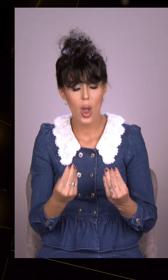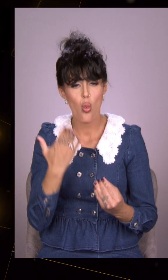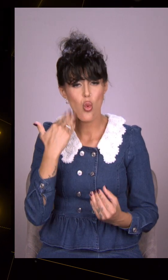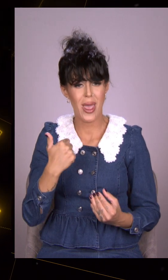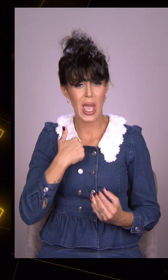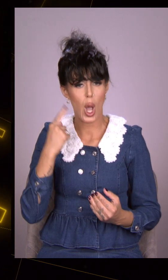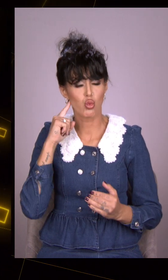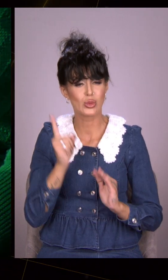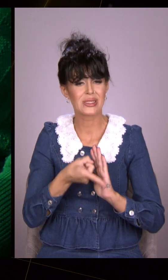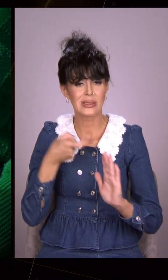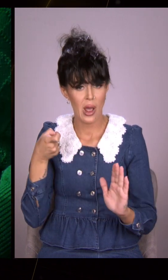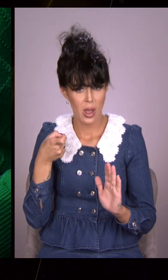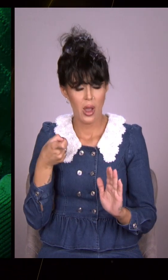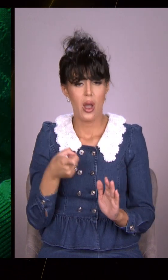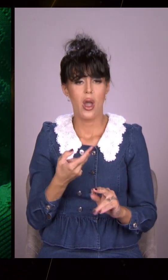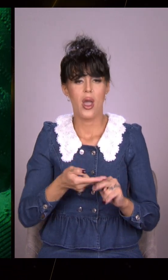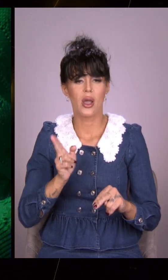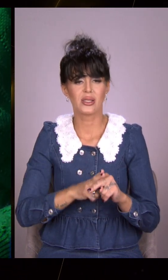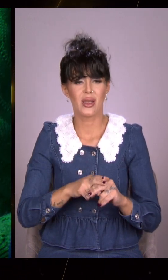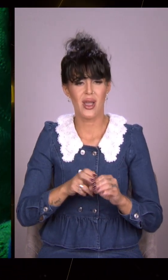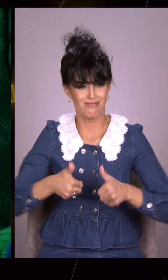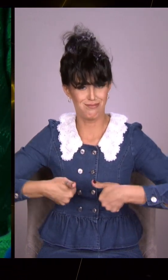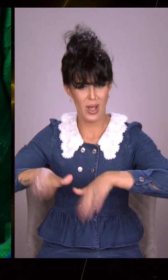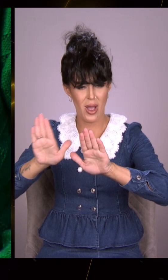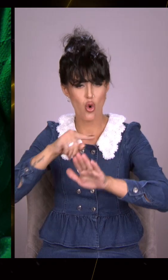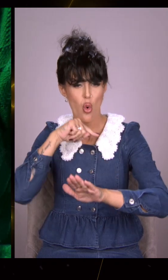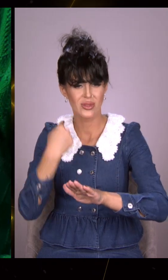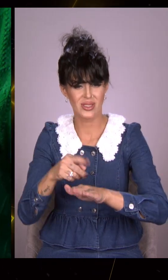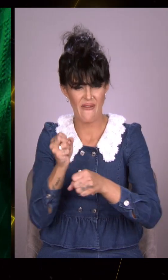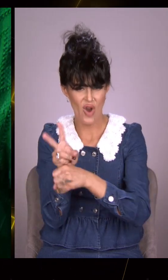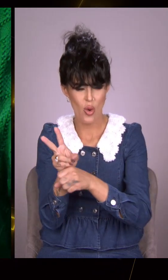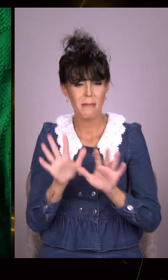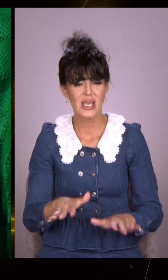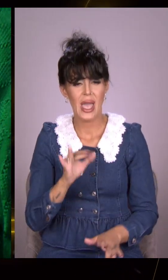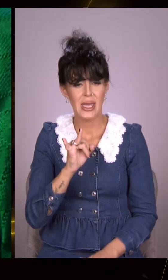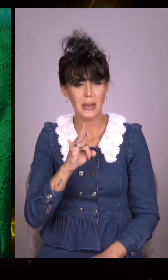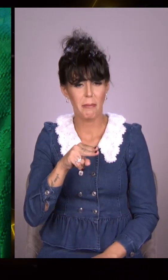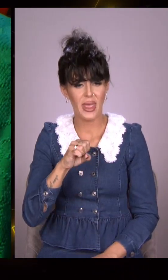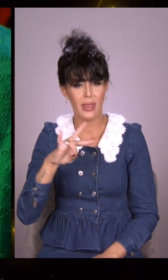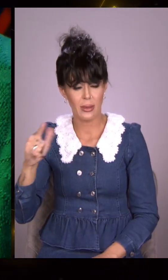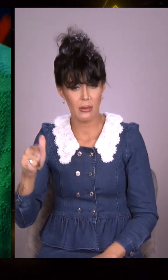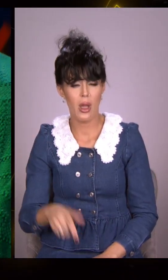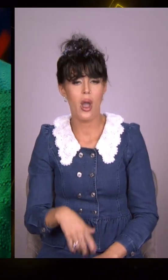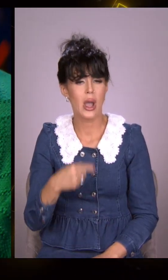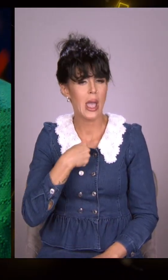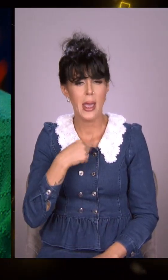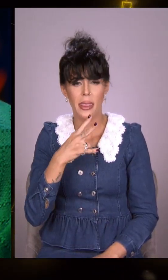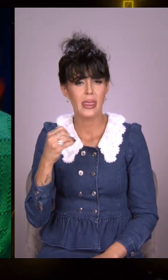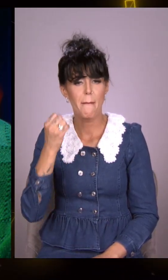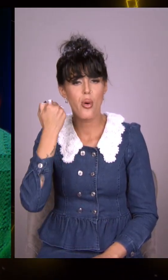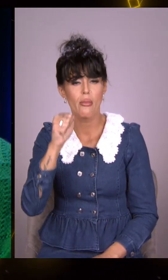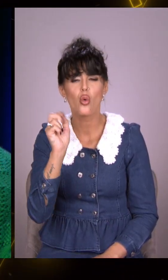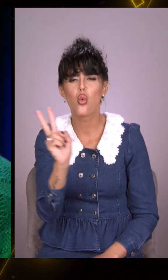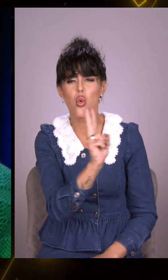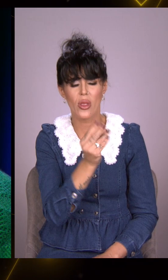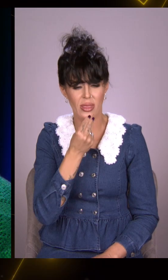вже вигнали цих орків з Ірпіня, мені, я не пам'ятаю, хто дав